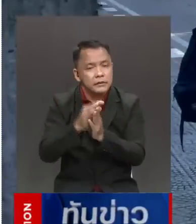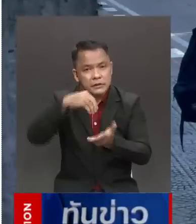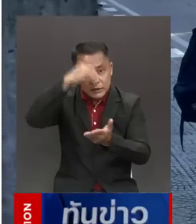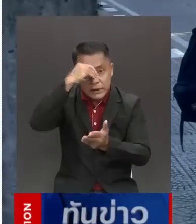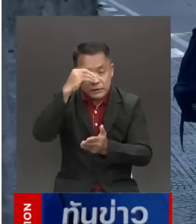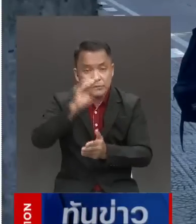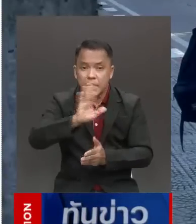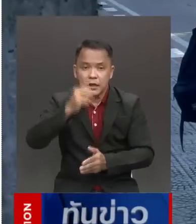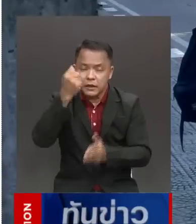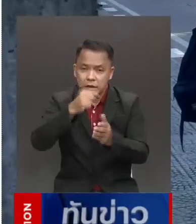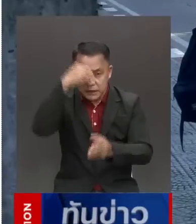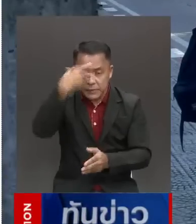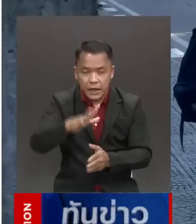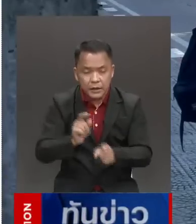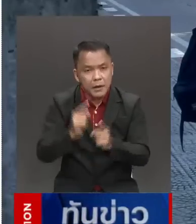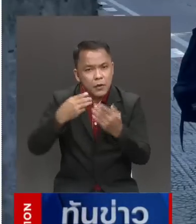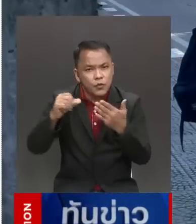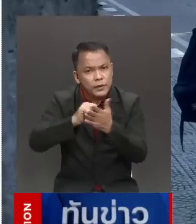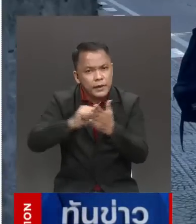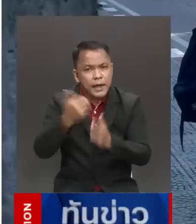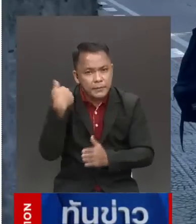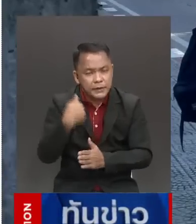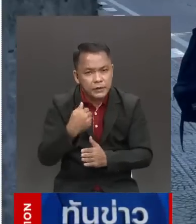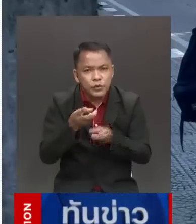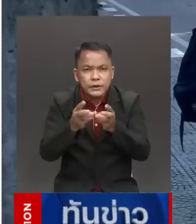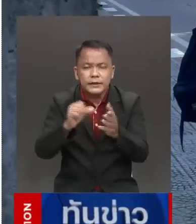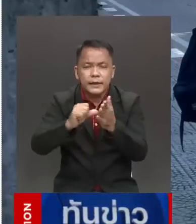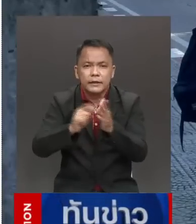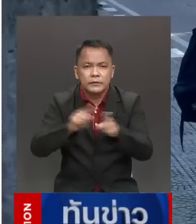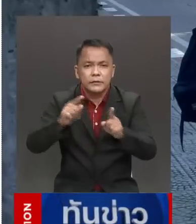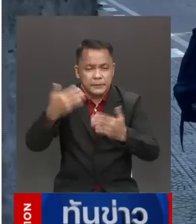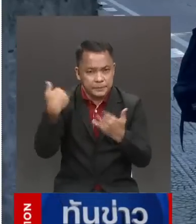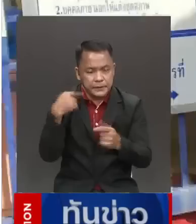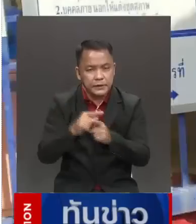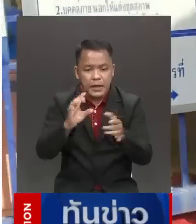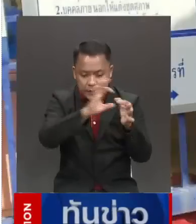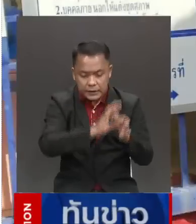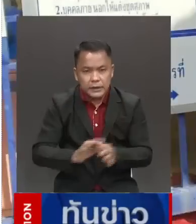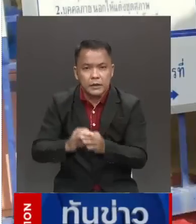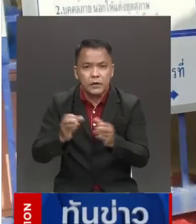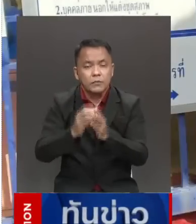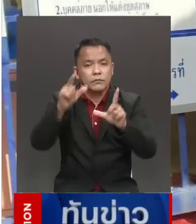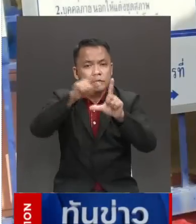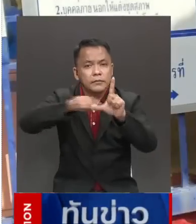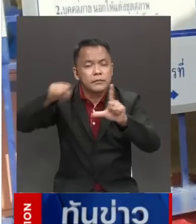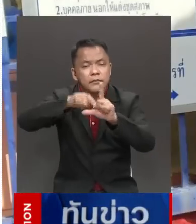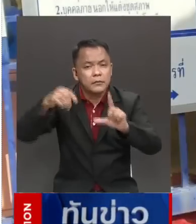นหนังสือใช่ไห ม หรือมันจะต้องมีการปรับแก้ในเรื่องนี้หรือไม่อย่างไรรวมไปถึงมีการเกี่ยวโยงไปถึงพรรคก้าวไกลด้วยนะคะ ครับ แล้ววันนี้